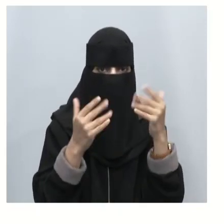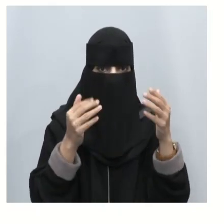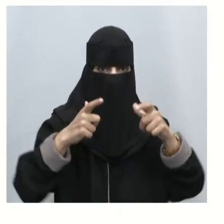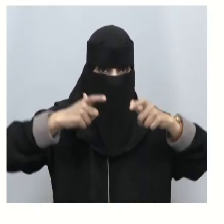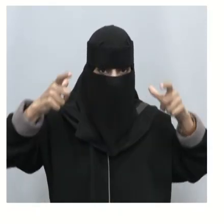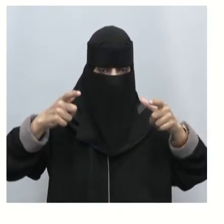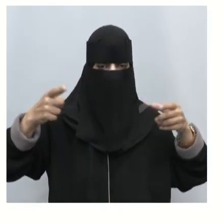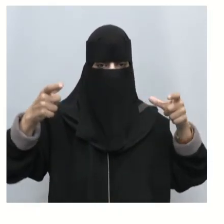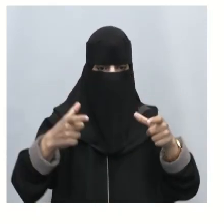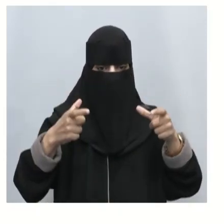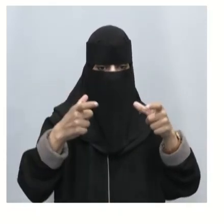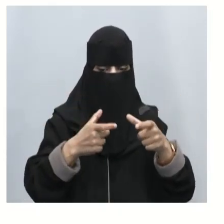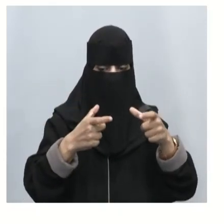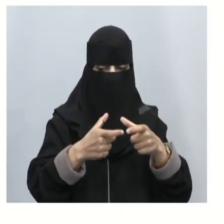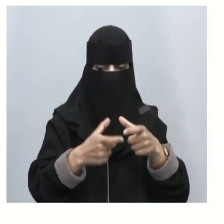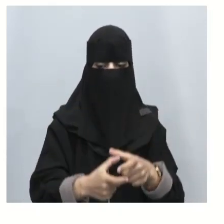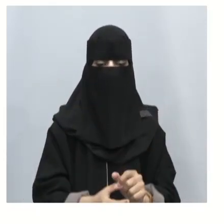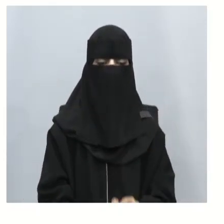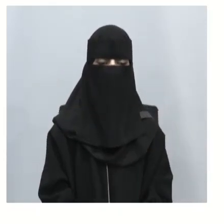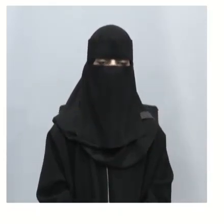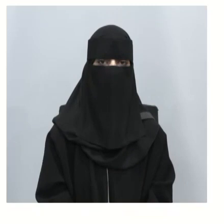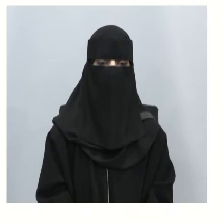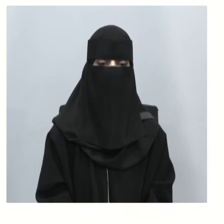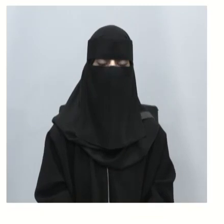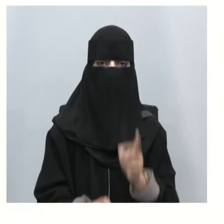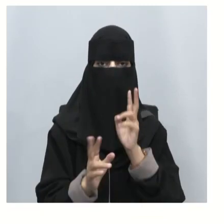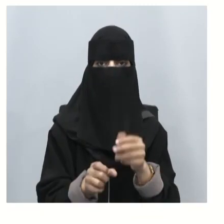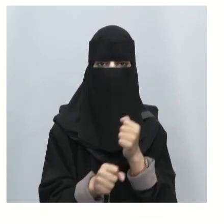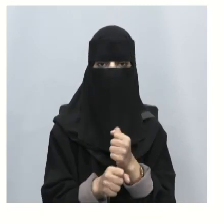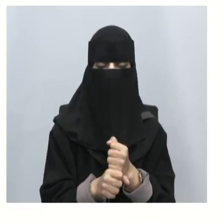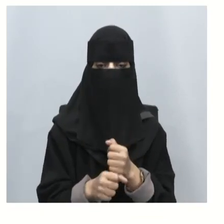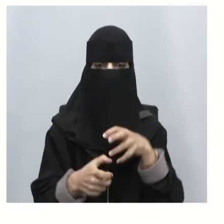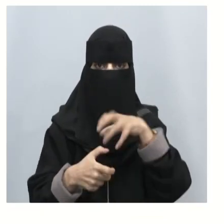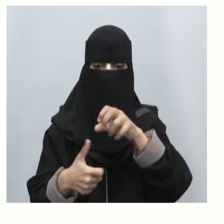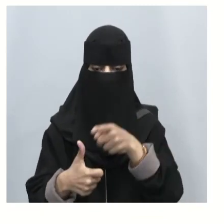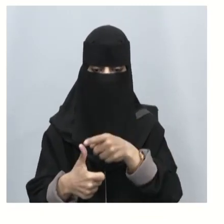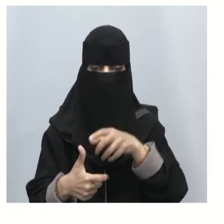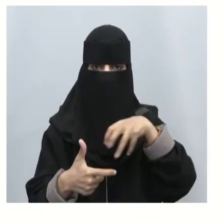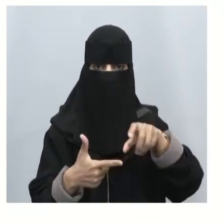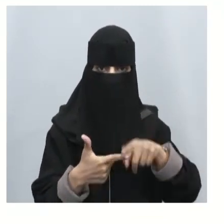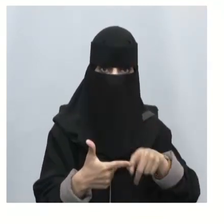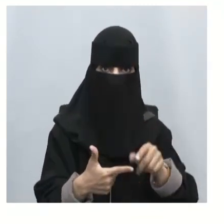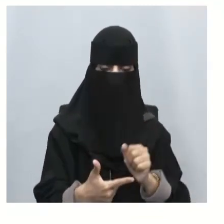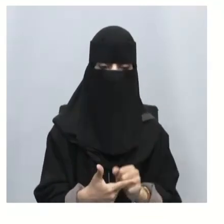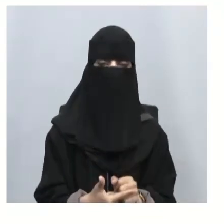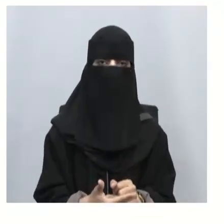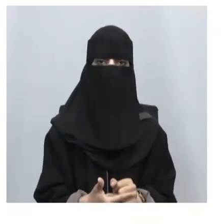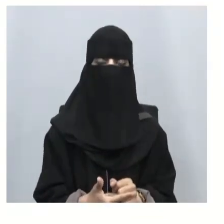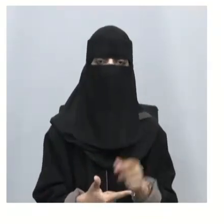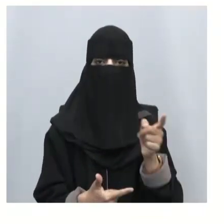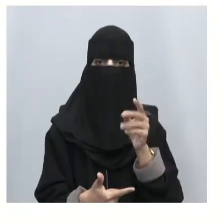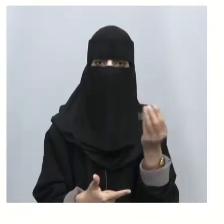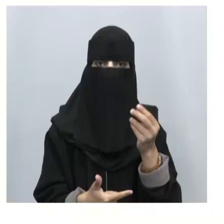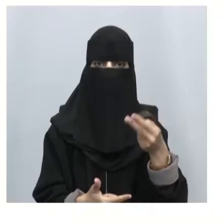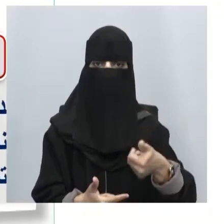تقلص مساحه الدوله العباسيه فلدينا الان العصر الاول والعصر الثاني للدوله